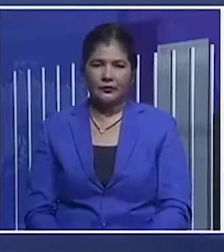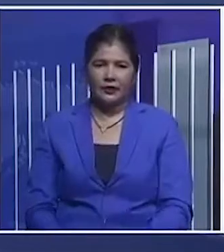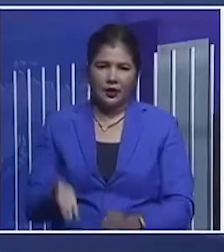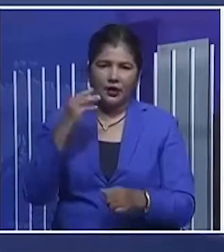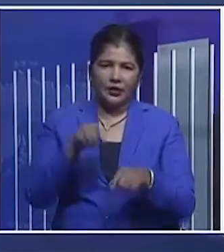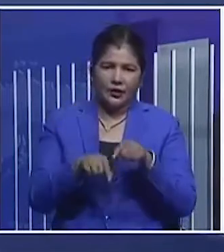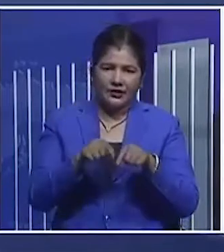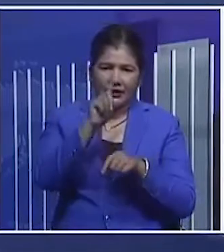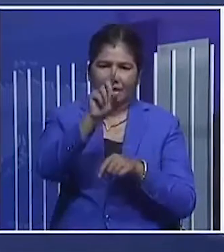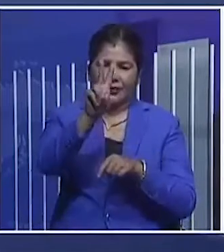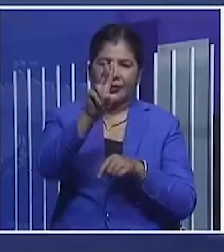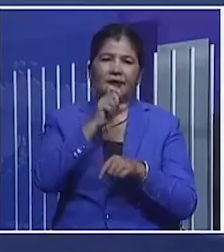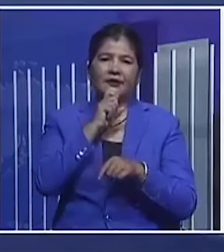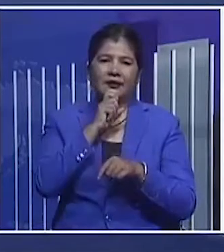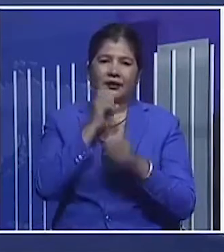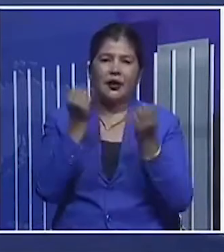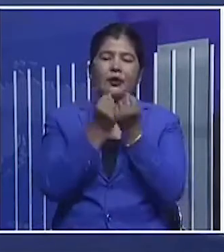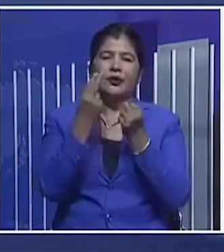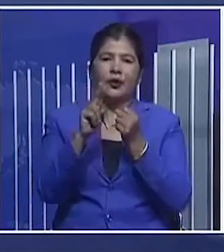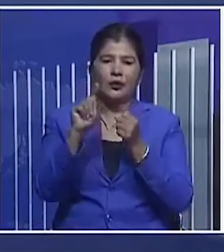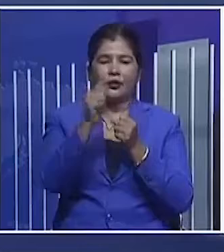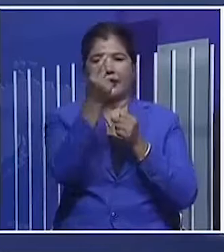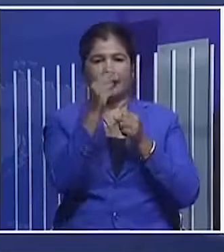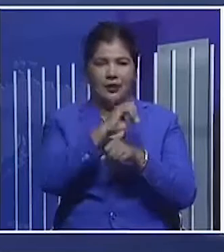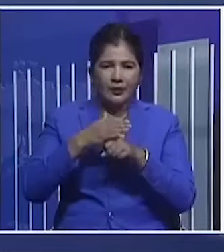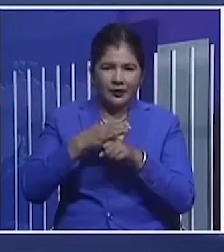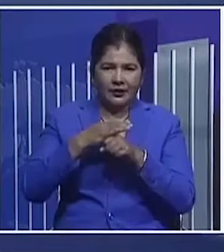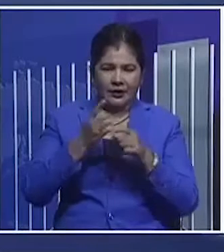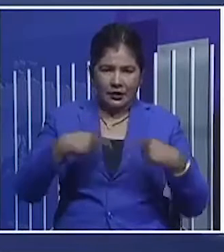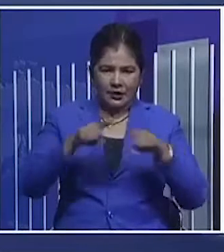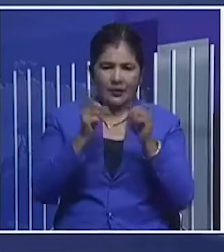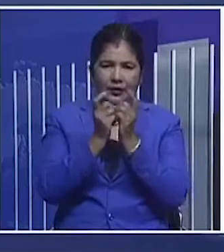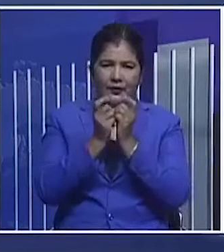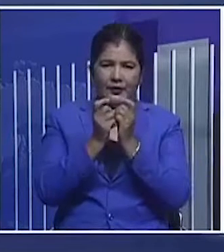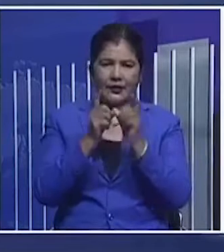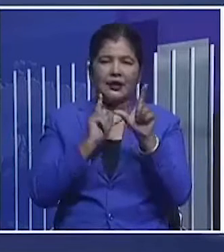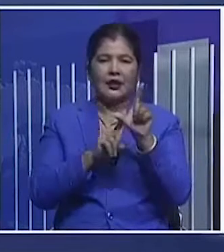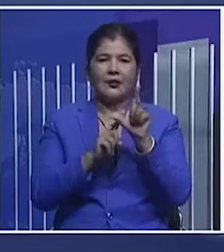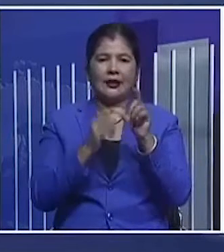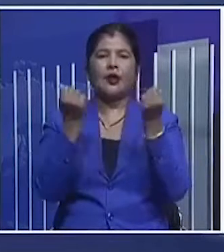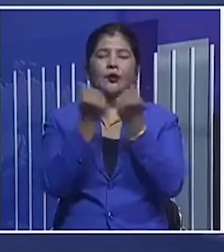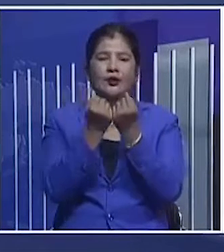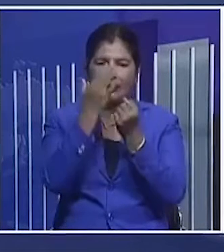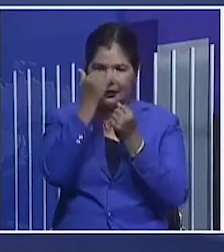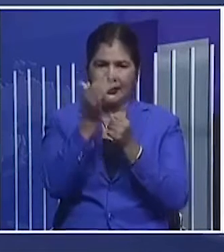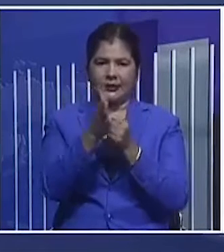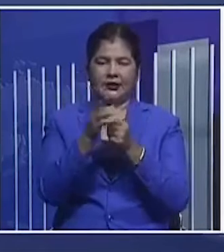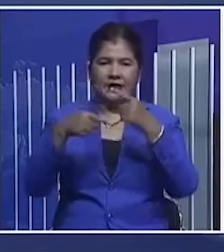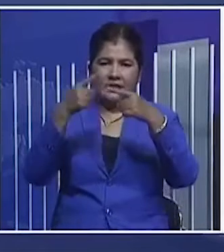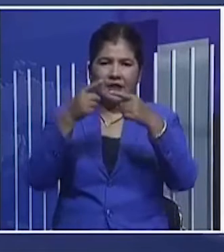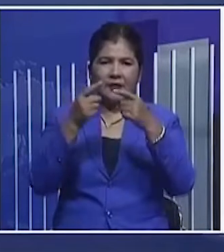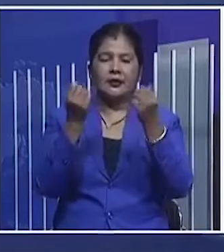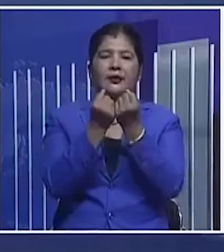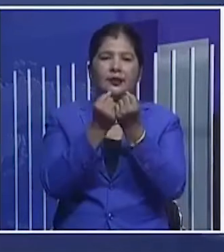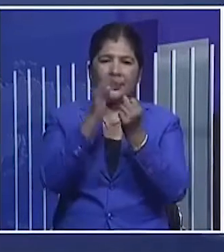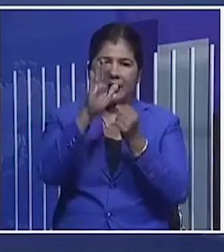गत असार 12 गतेदेखि स्थगित भएको कर्णाली प्रदेश सभाको बैठक नेकपा एमालेको अवरोधका कारण नियमित स्थगित